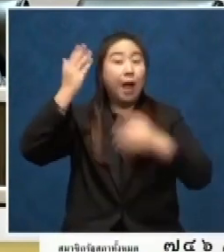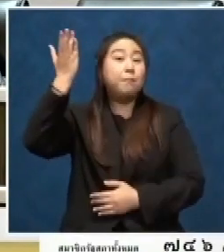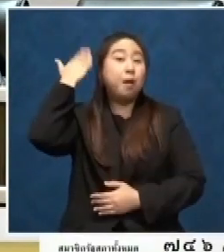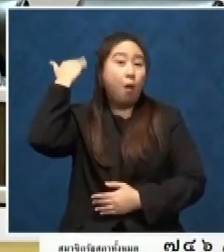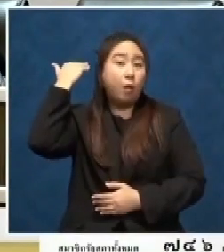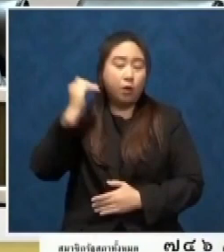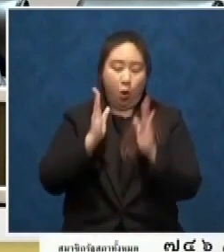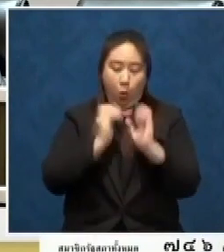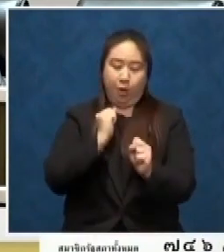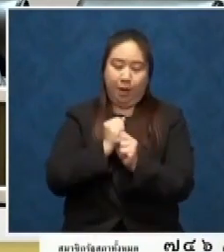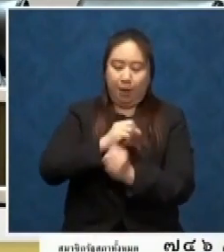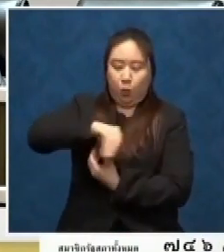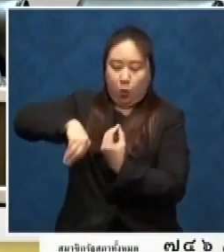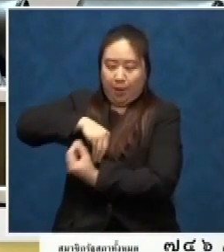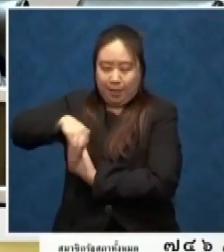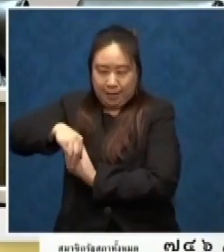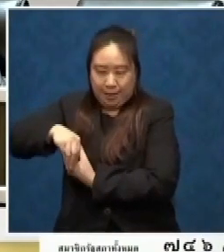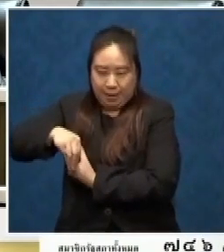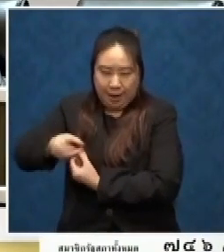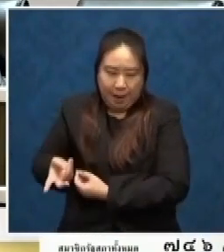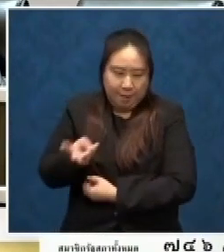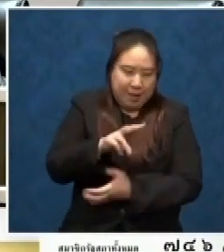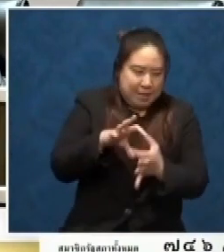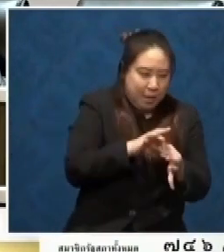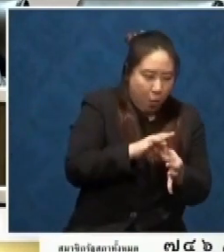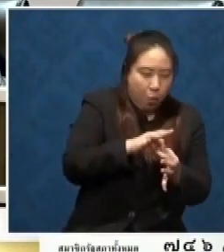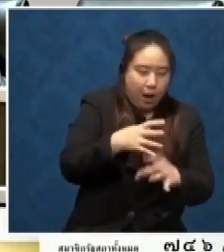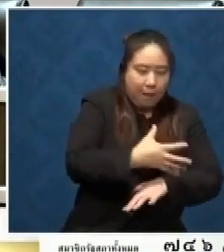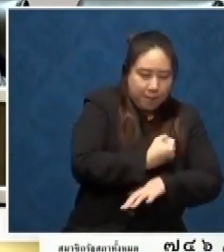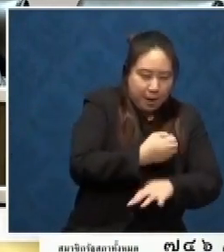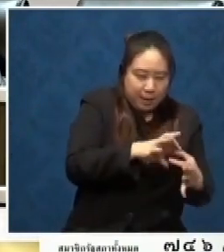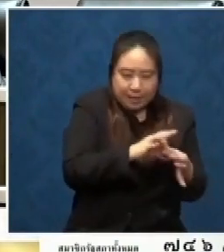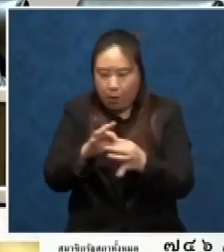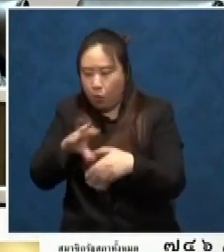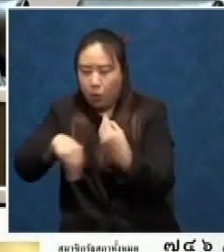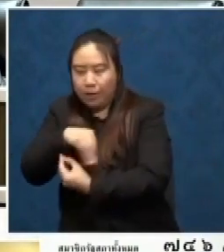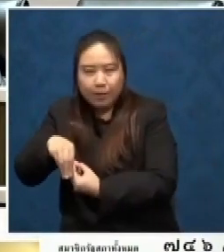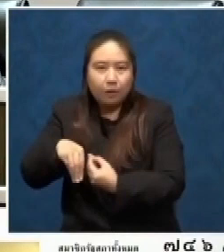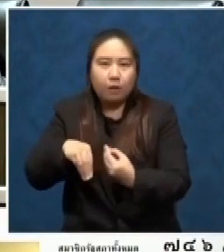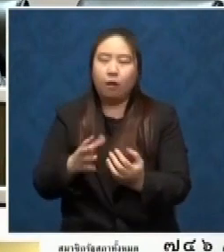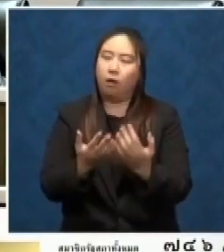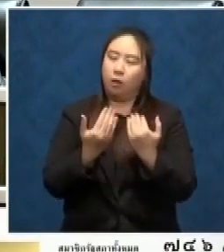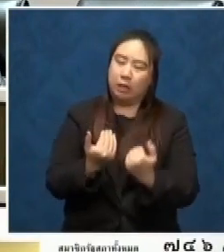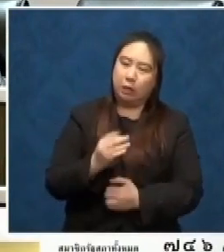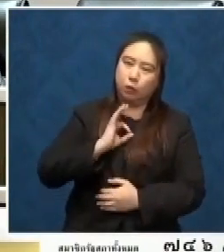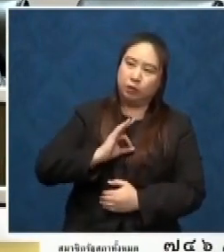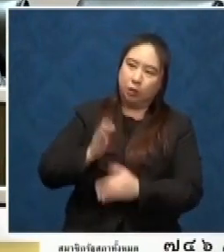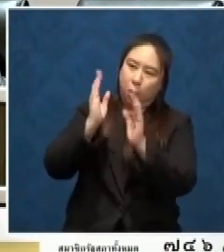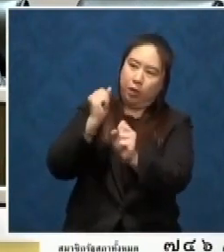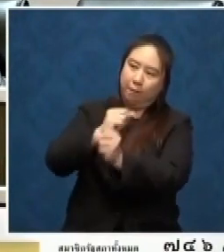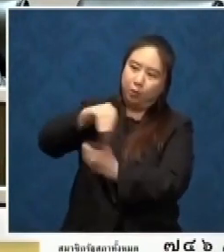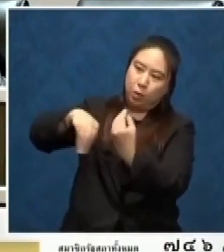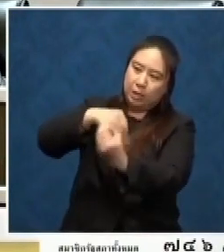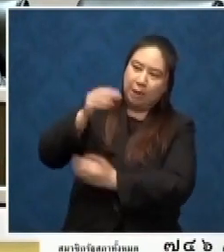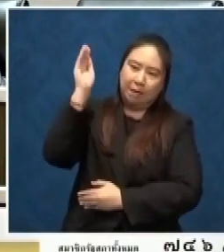แล้วก็เอาพวกเนี่ยมาเกี่ยวข้องกับส่วนตัวอเืในฐานะรุ่นพี่เนงแต่เพื่อนผมเนี่ยเป็นนักการเมือง 10คนติดคุกเพราะทำ